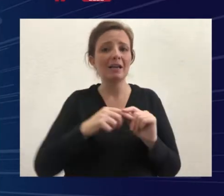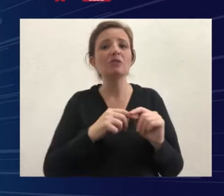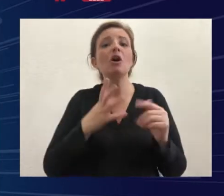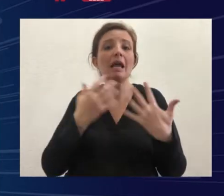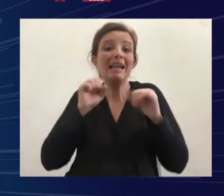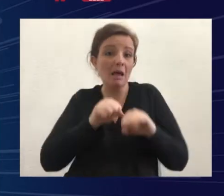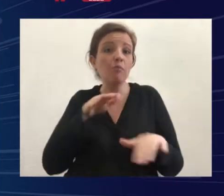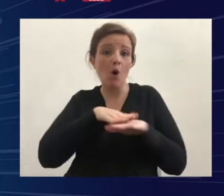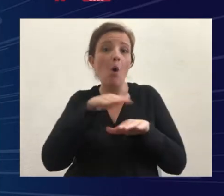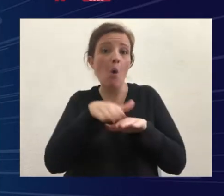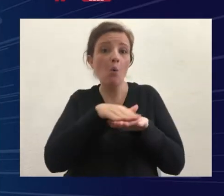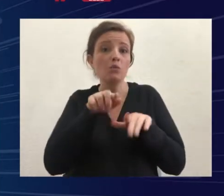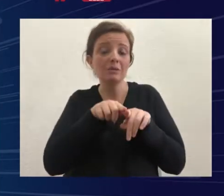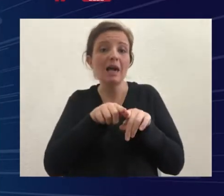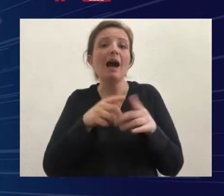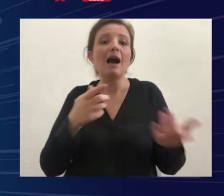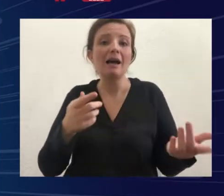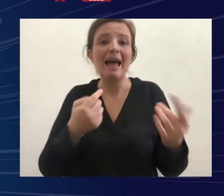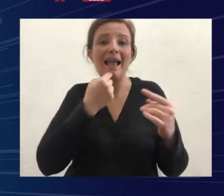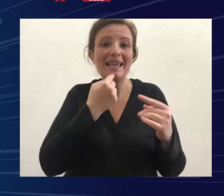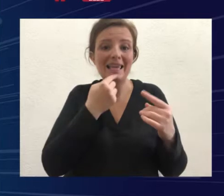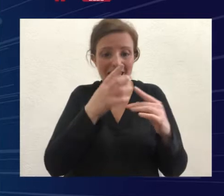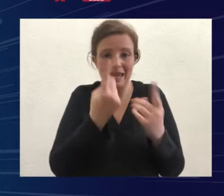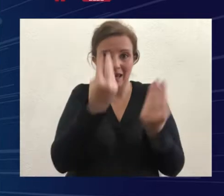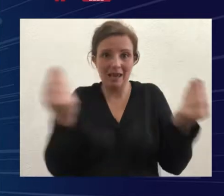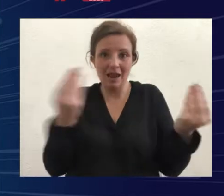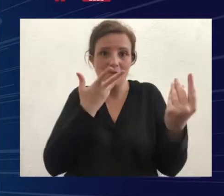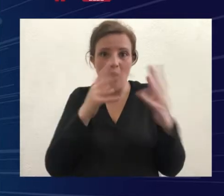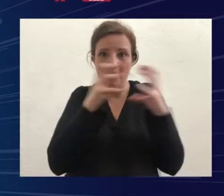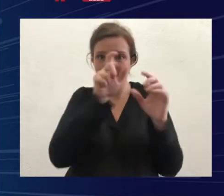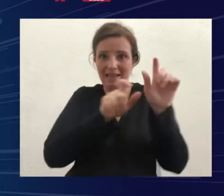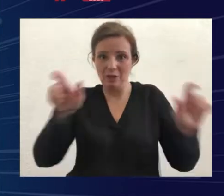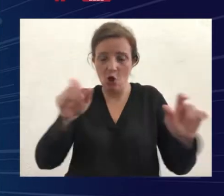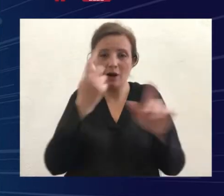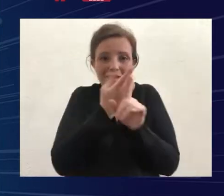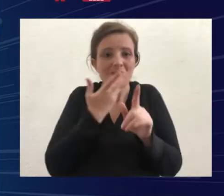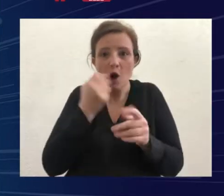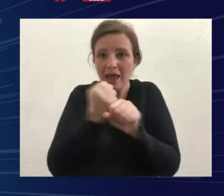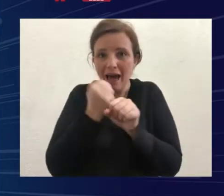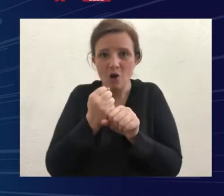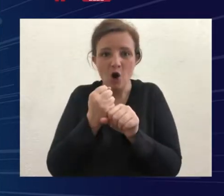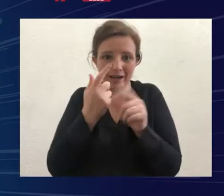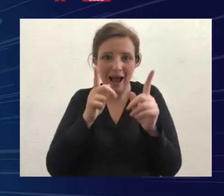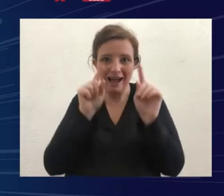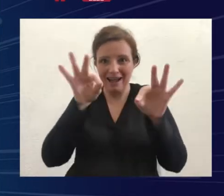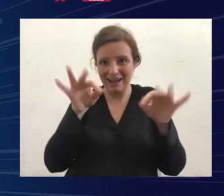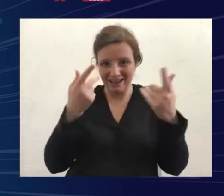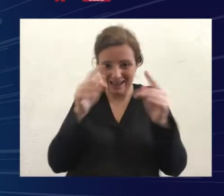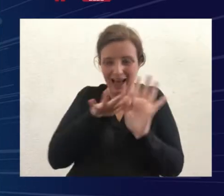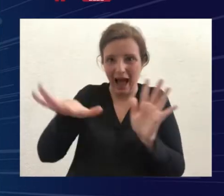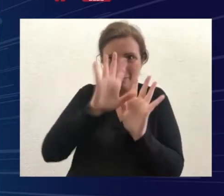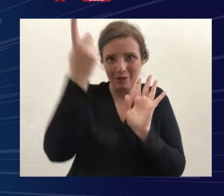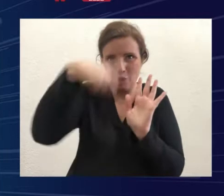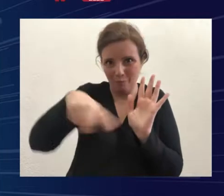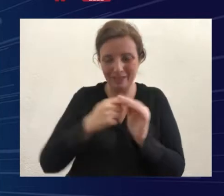organizzativi adottabili dai soggetti, dagli imprenditori che intendano iniziare